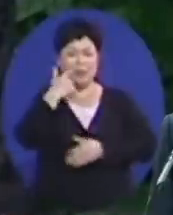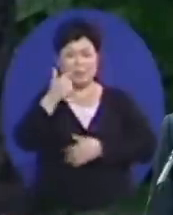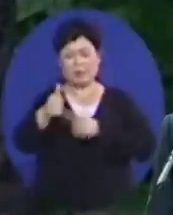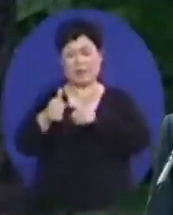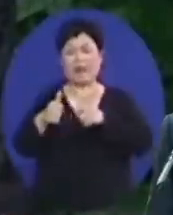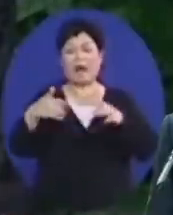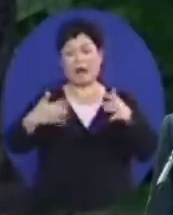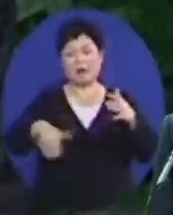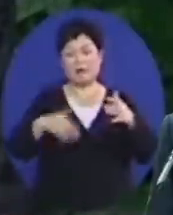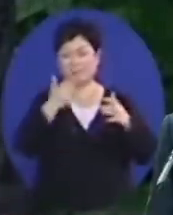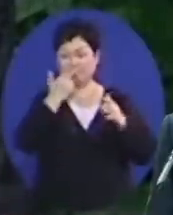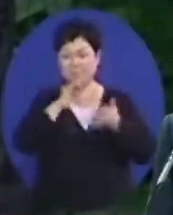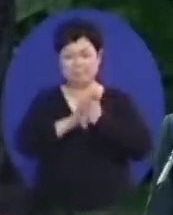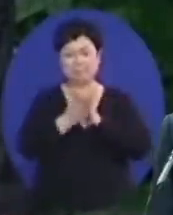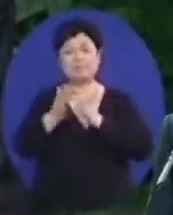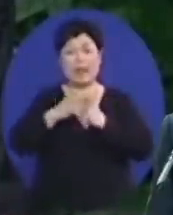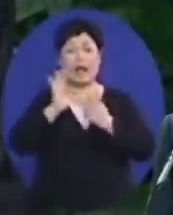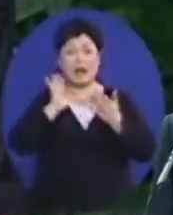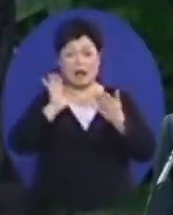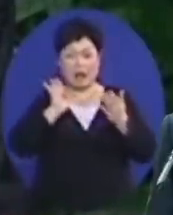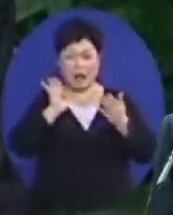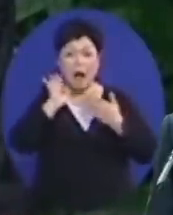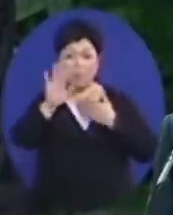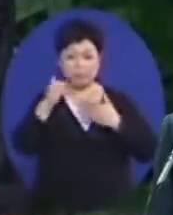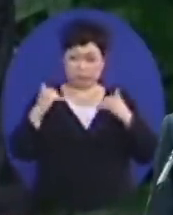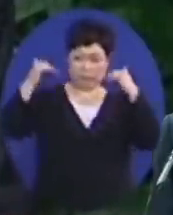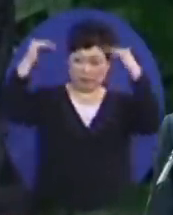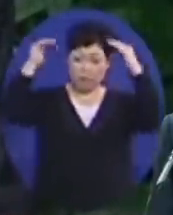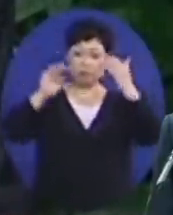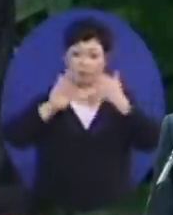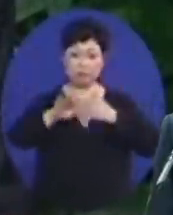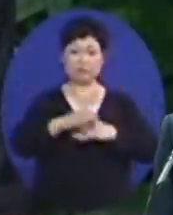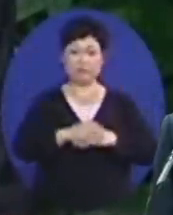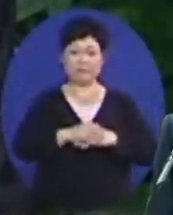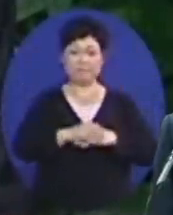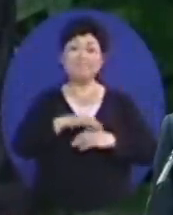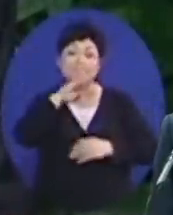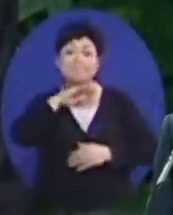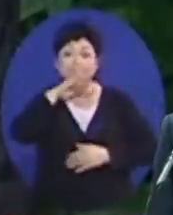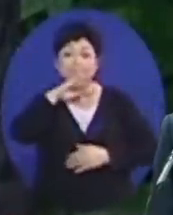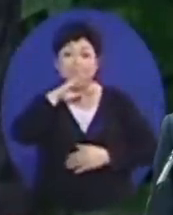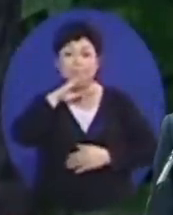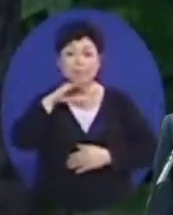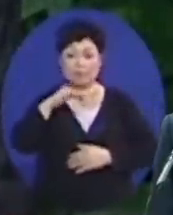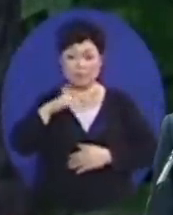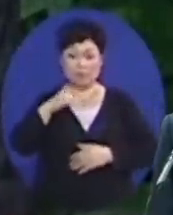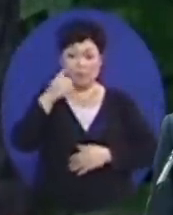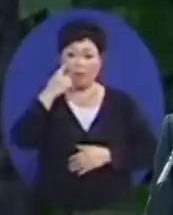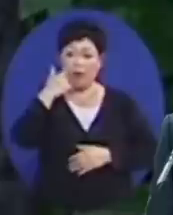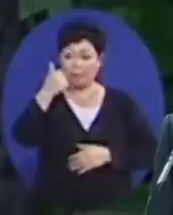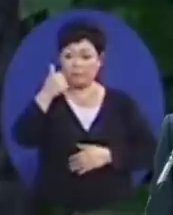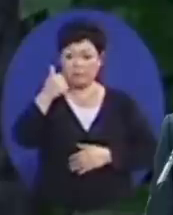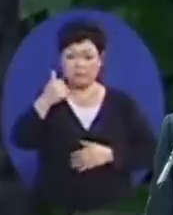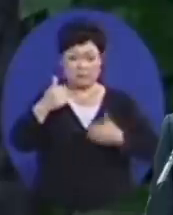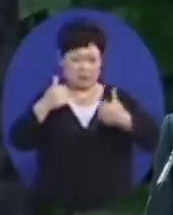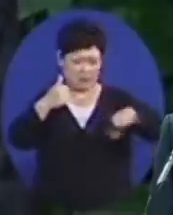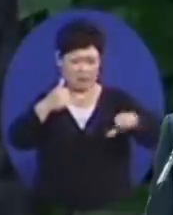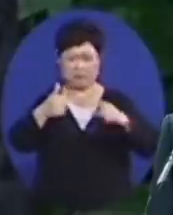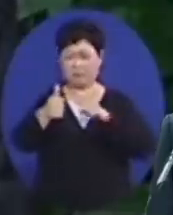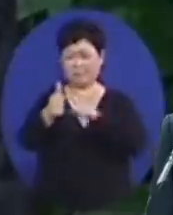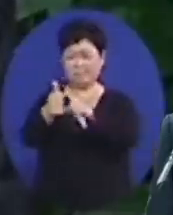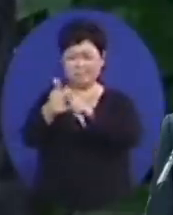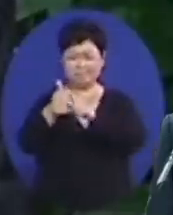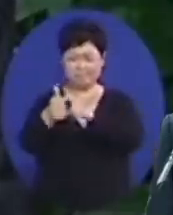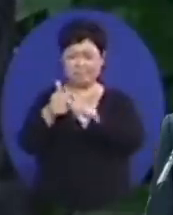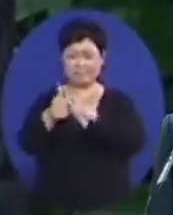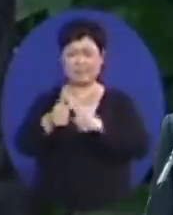어리니 좀 더 자라서 셈이 찰 때까지 기다리라 해도 못 견디게 아버지를 강요하니까 할